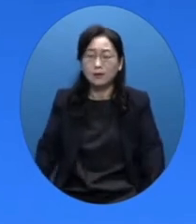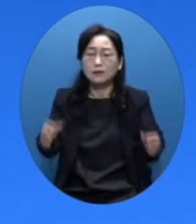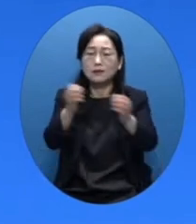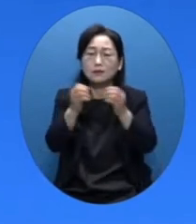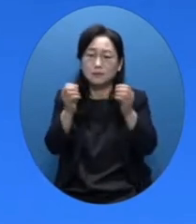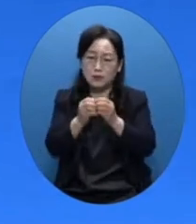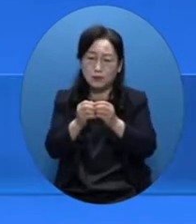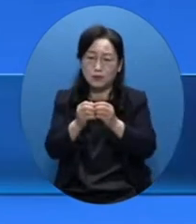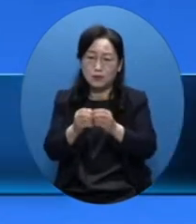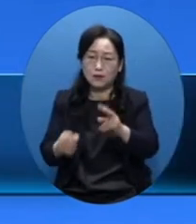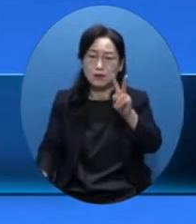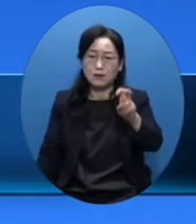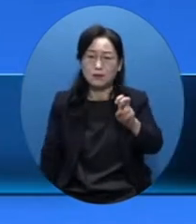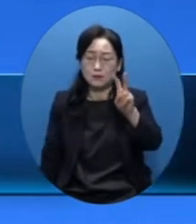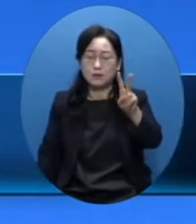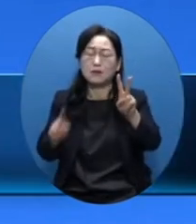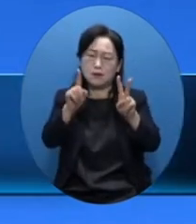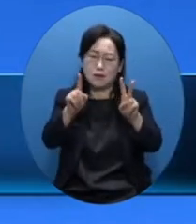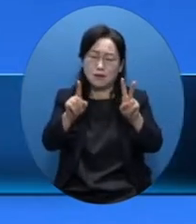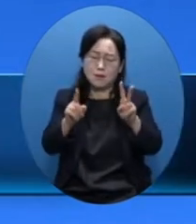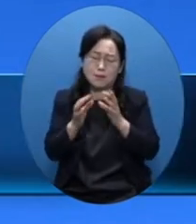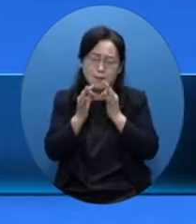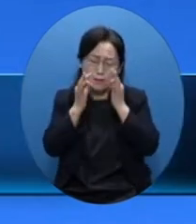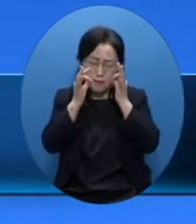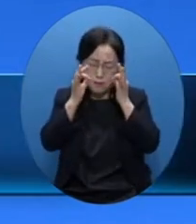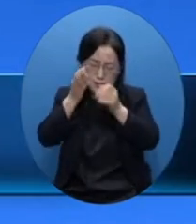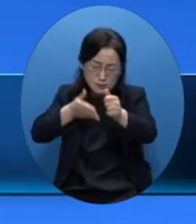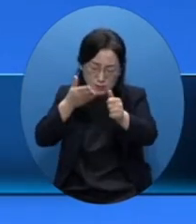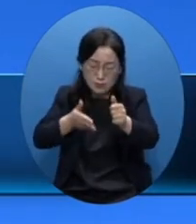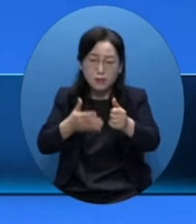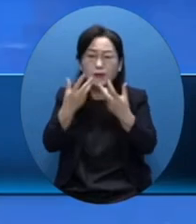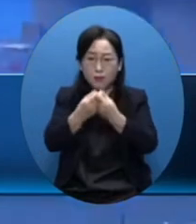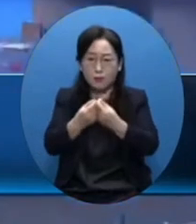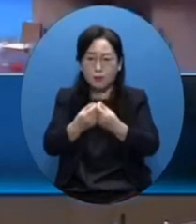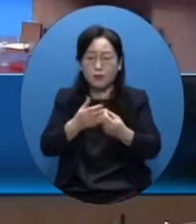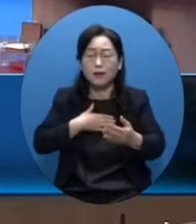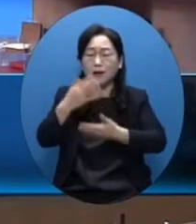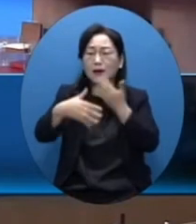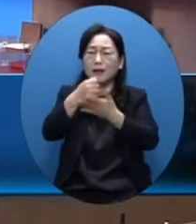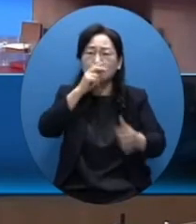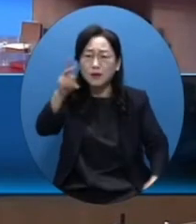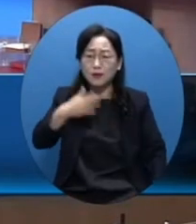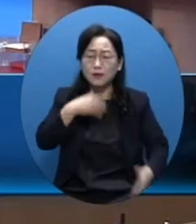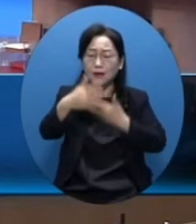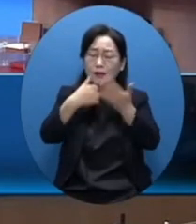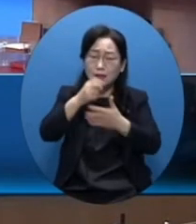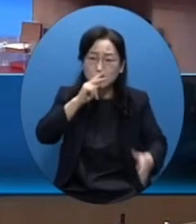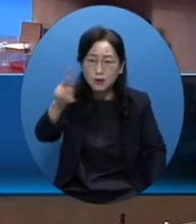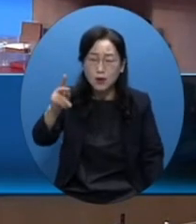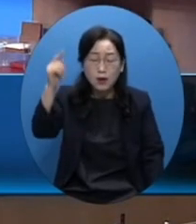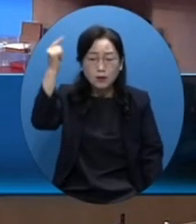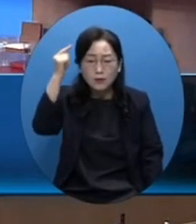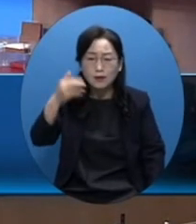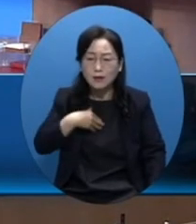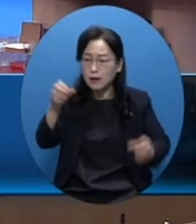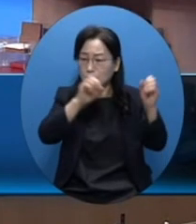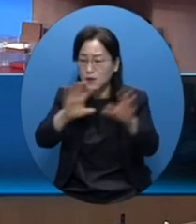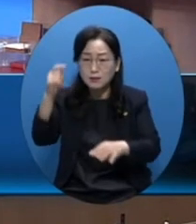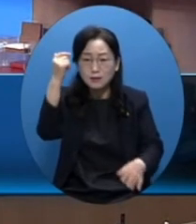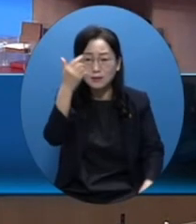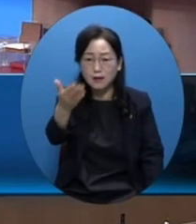22 2편 1절에 보면 이와 같은 감자는 부르지 믿습니다 4 하나님이여 내 하나님이여 어찌 나를